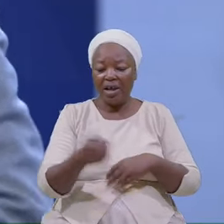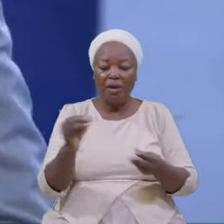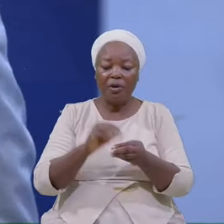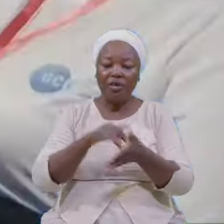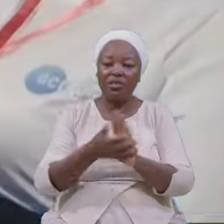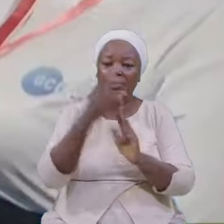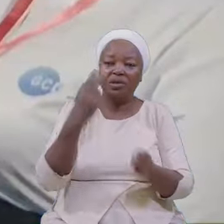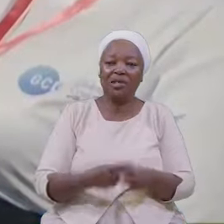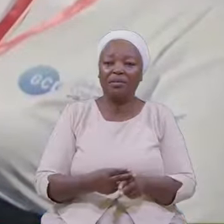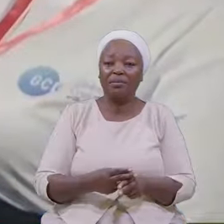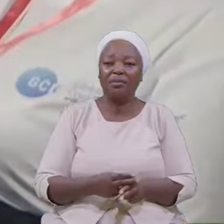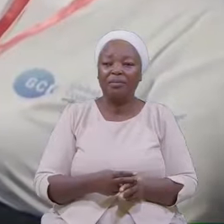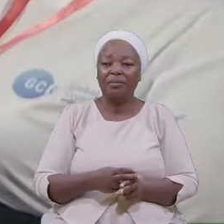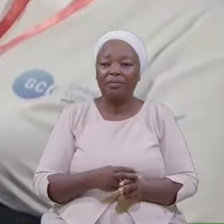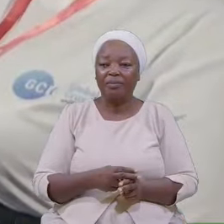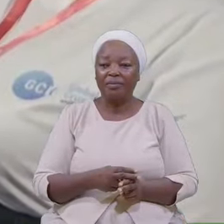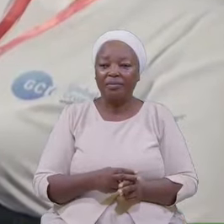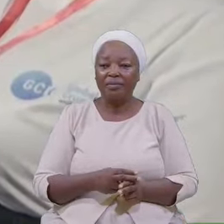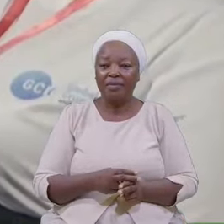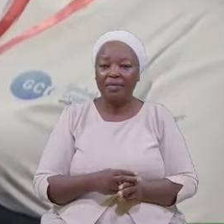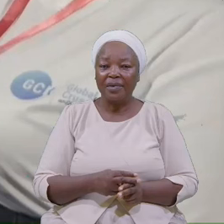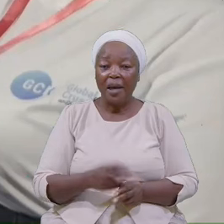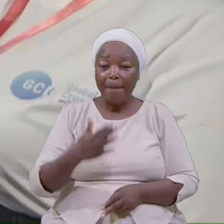Le doute ne va plus s'emparer de votre vie.